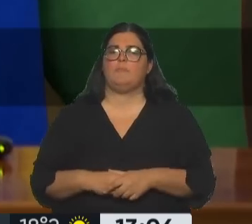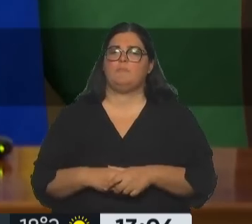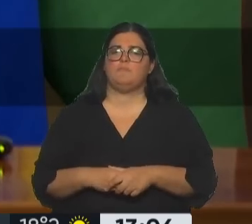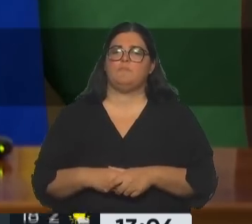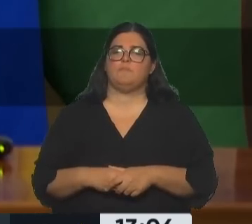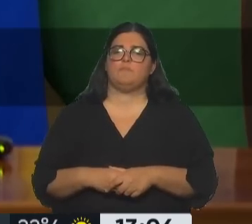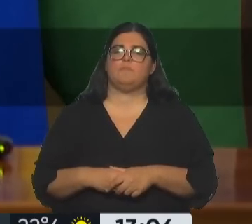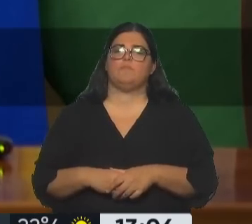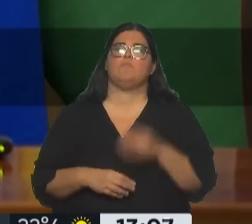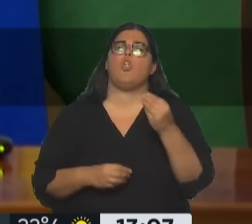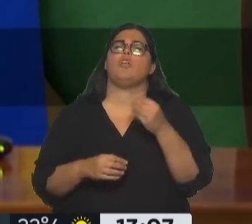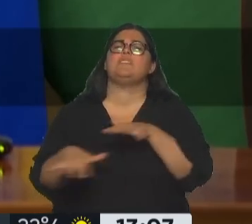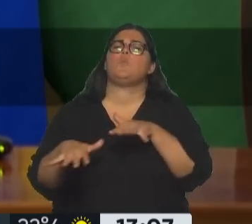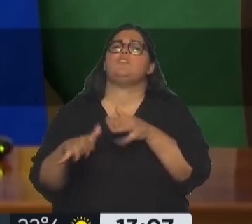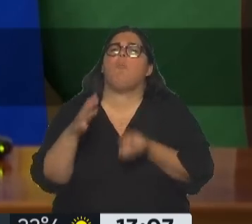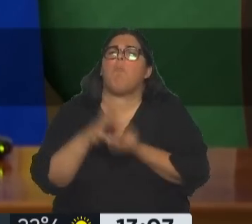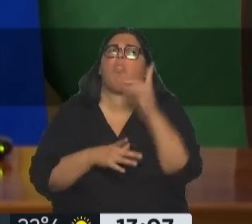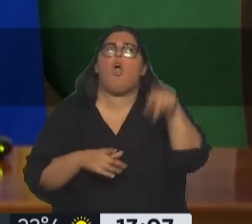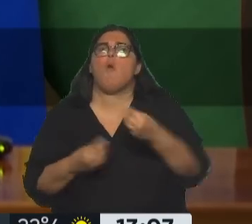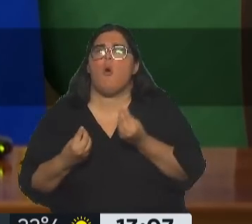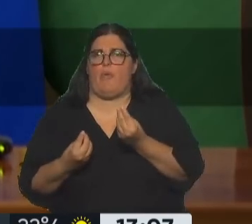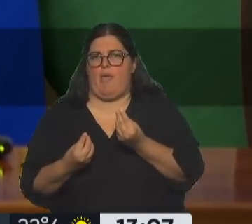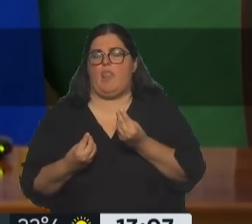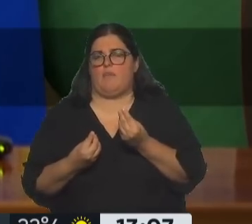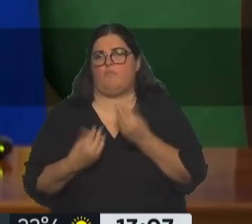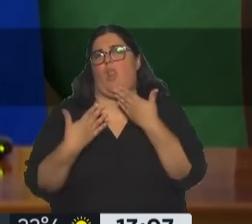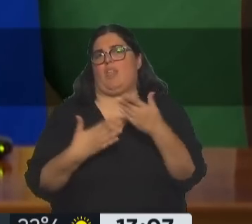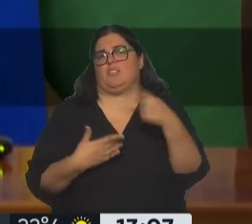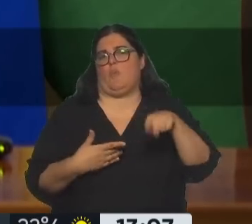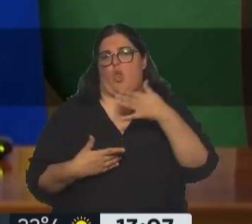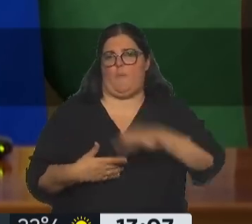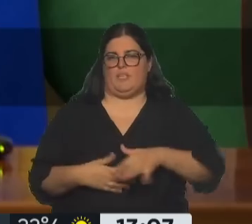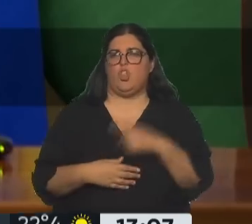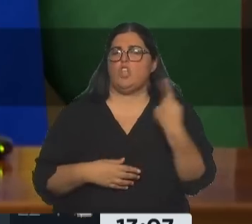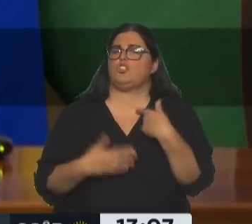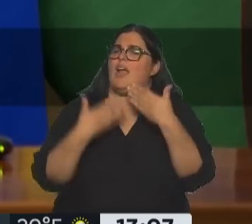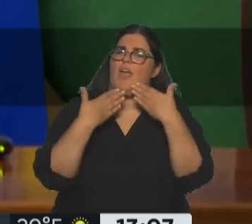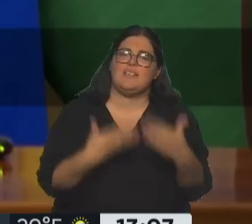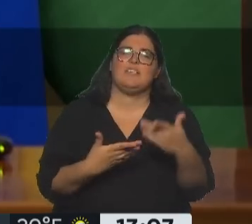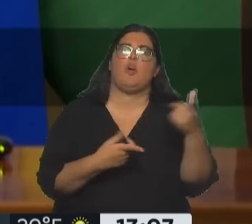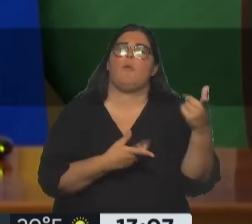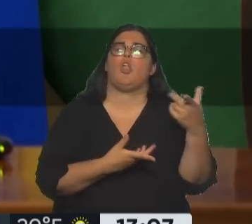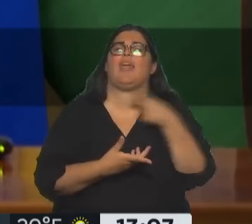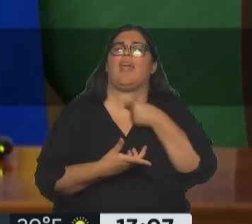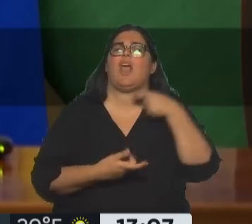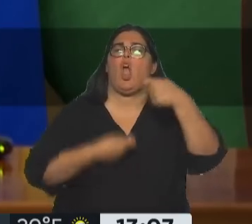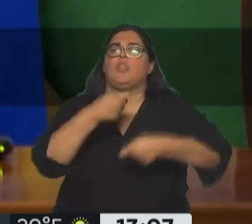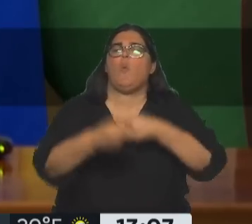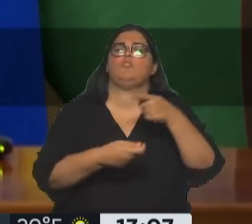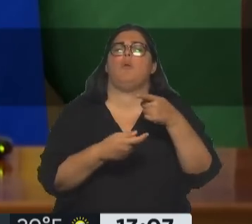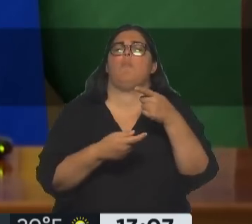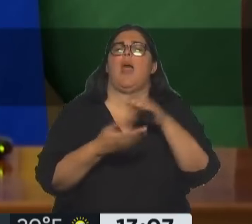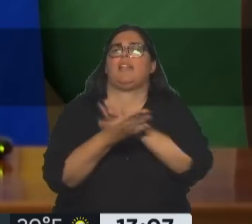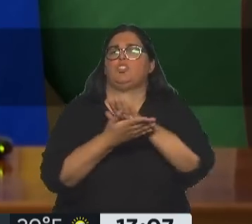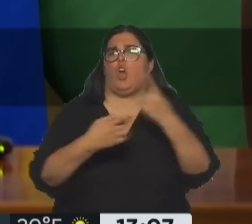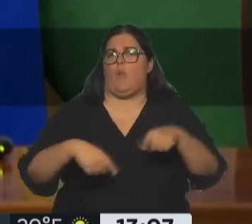мире происходят, созвучны. Нас объединяет общее стремление содействовать формированию более справедливого,